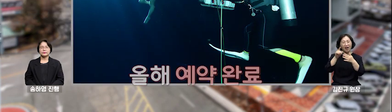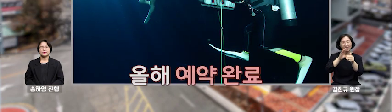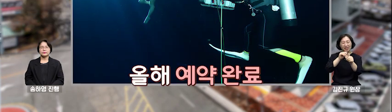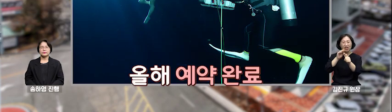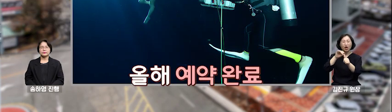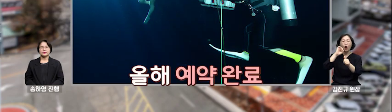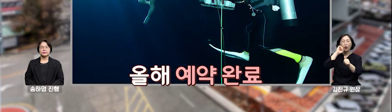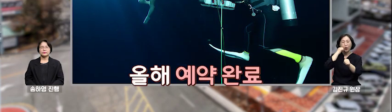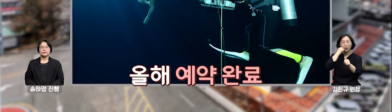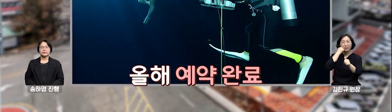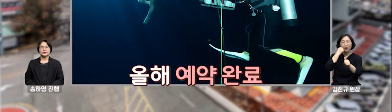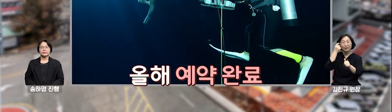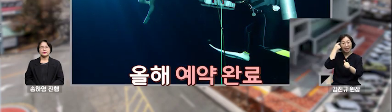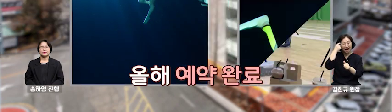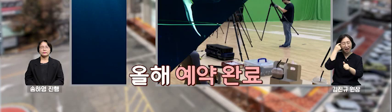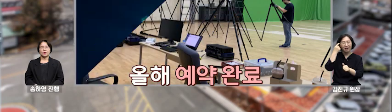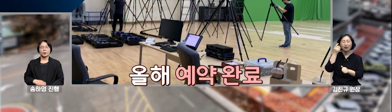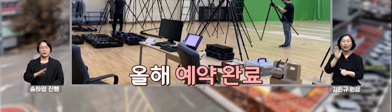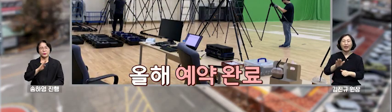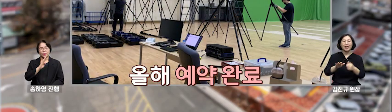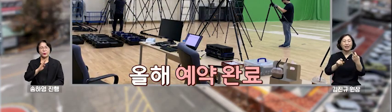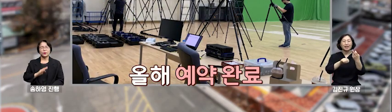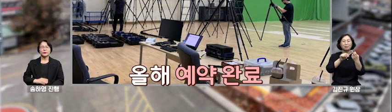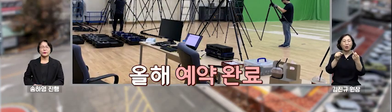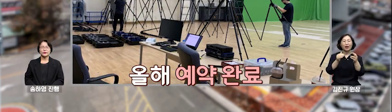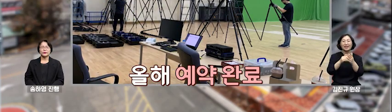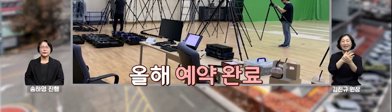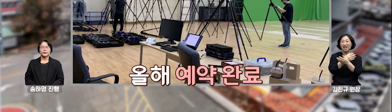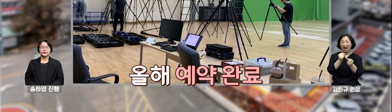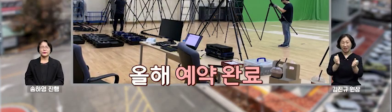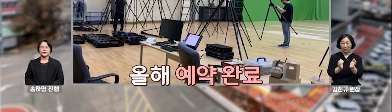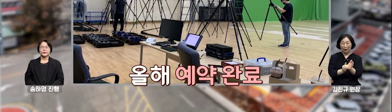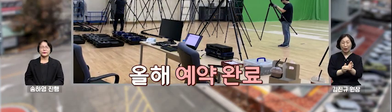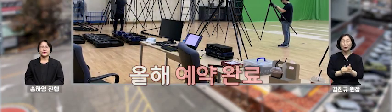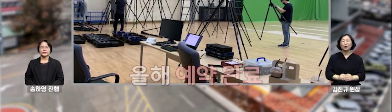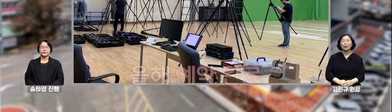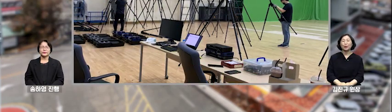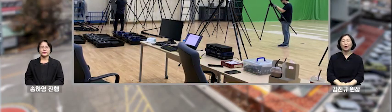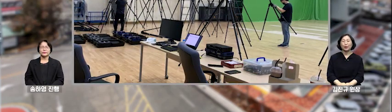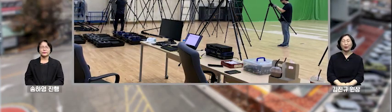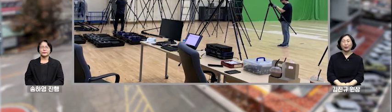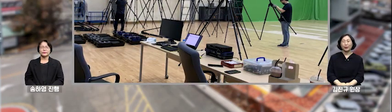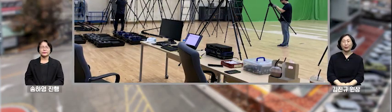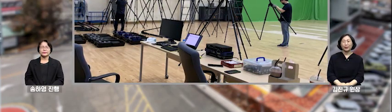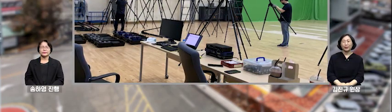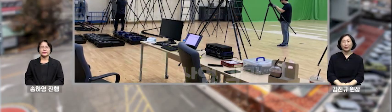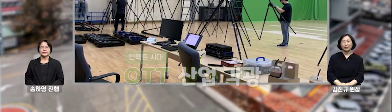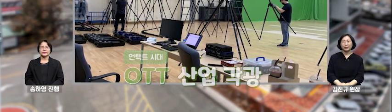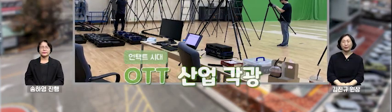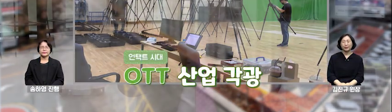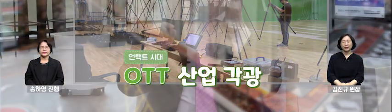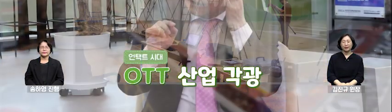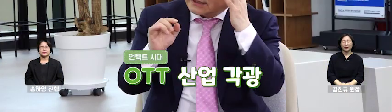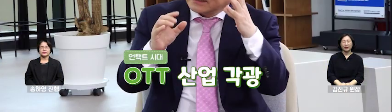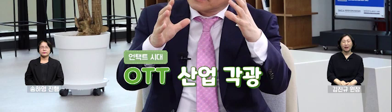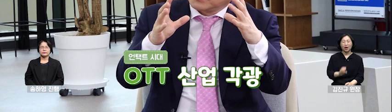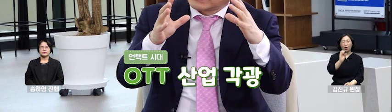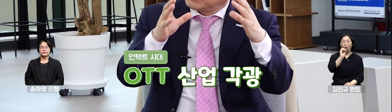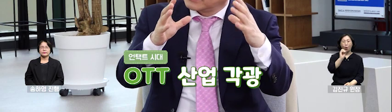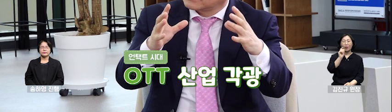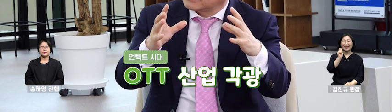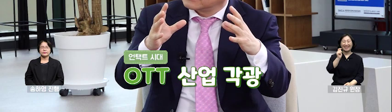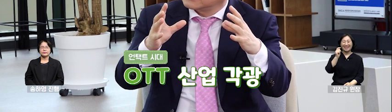12월까지 이야기 것 같았습니다 그래 지금 아시겠지만 어 이제 소리만이 옻칠 한편을 쓰는데